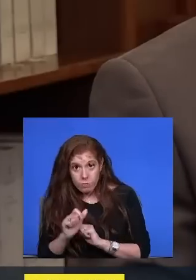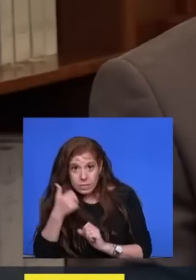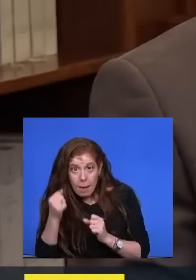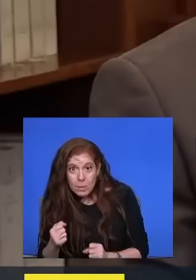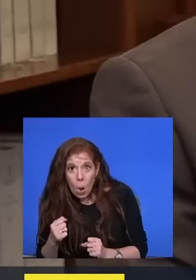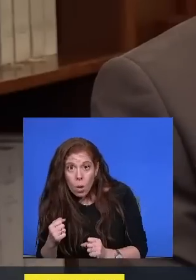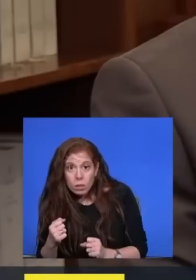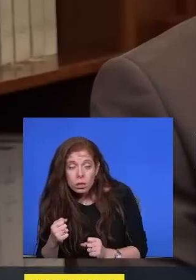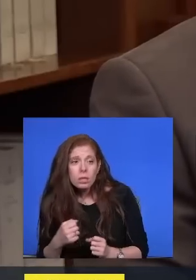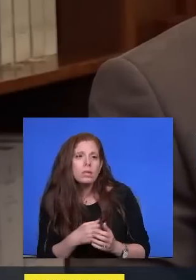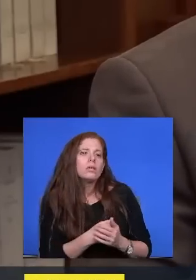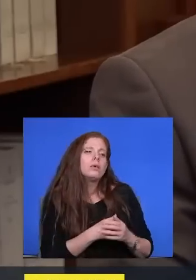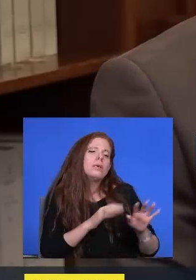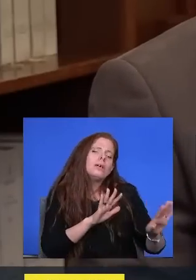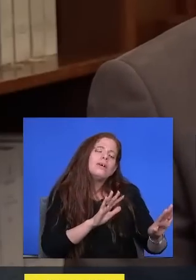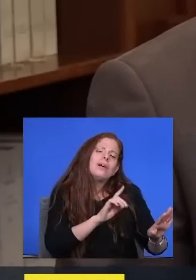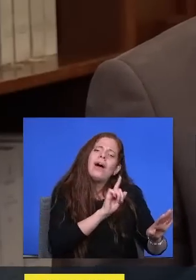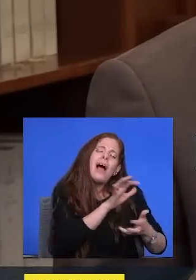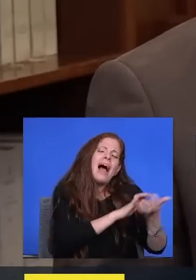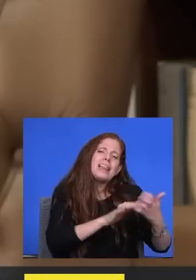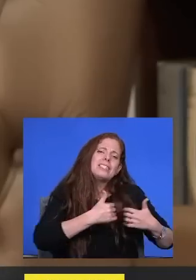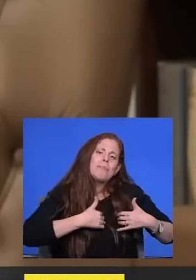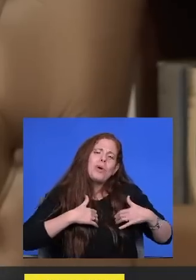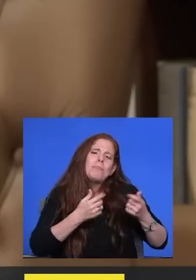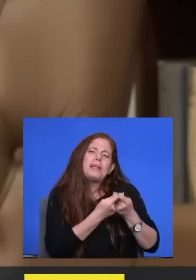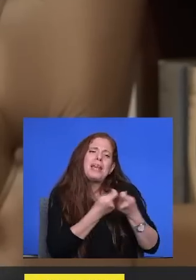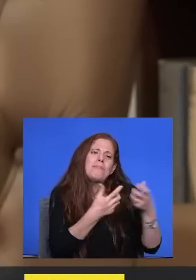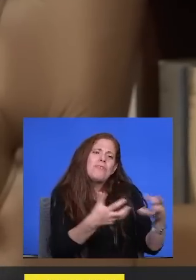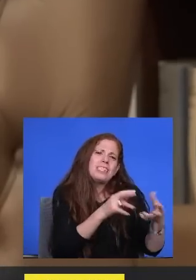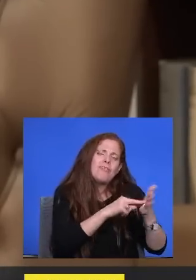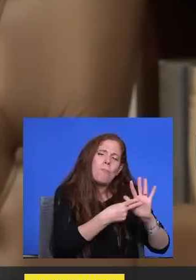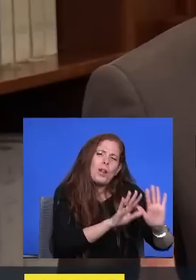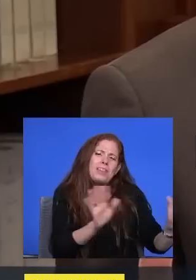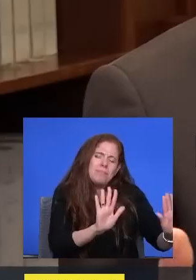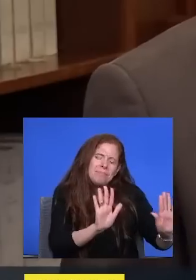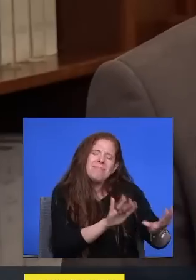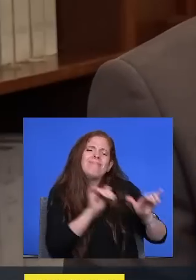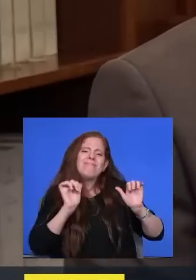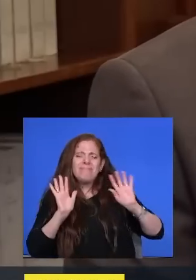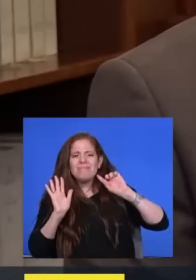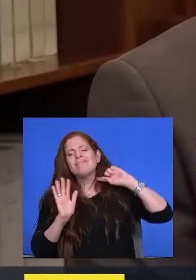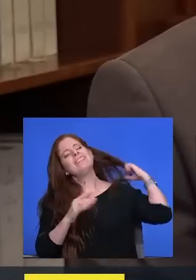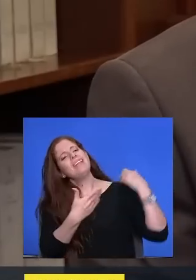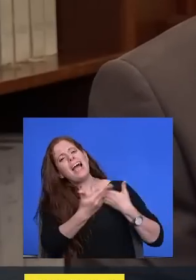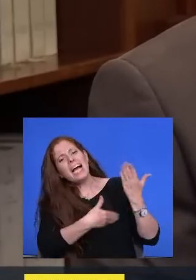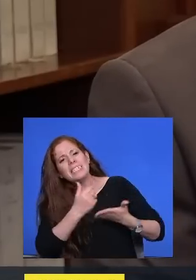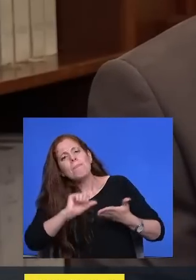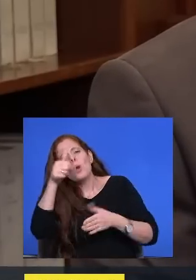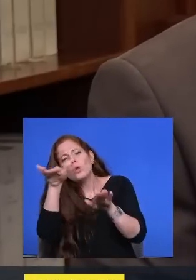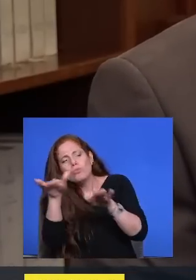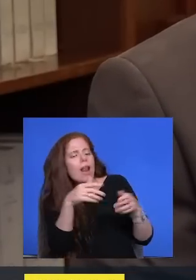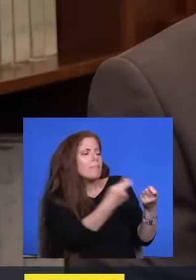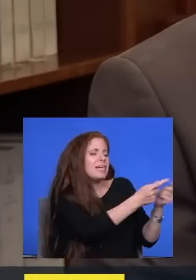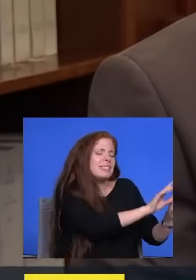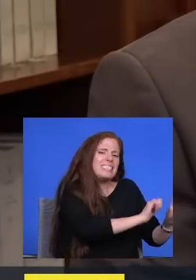ראשית, גילי, אל תספחי אותי בעניינים מפלגתיים ובעניינים פוליטיים, ביחסים בין ראש הממשלה לבין שריו. זה הדבר האחרון